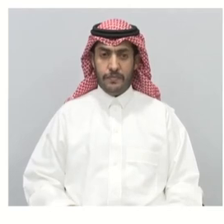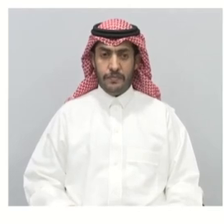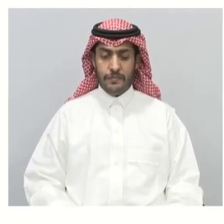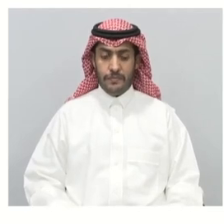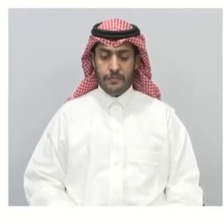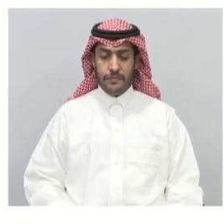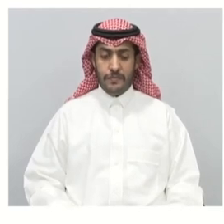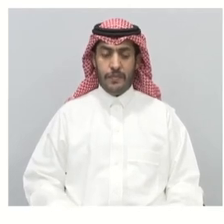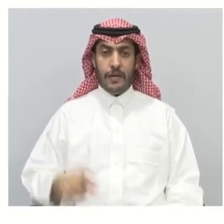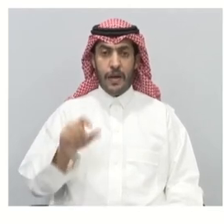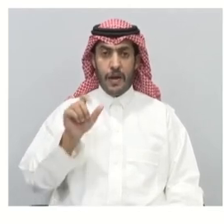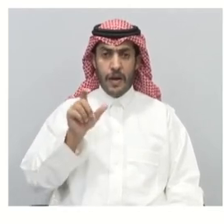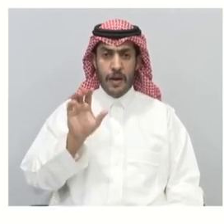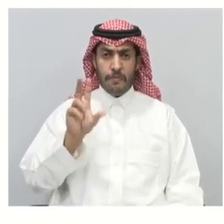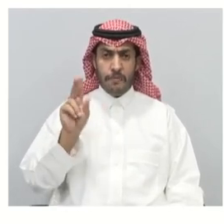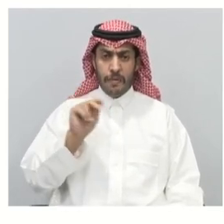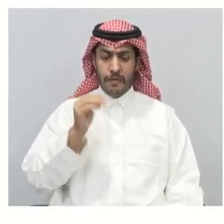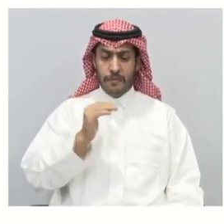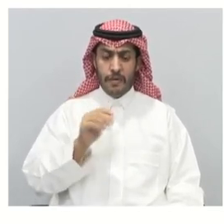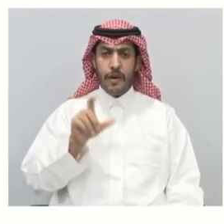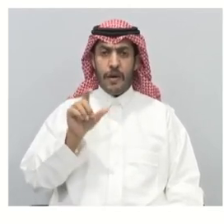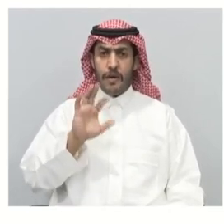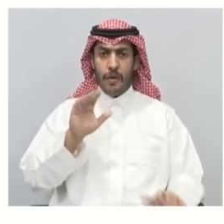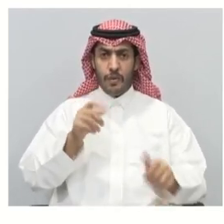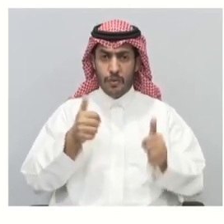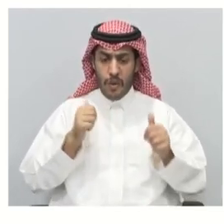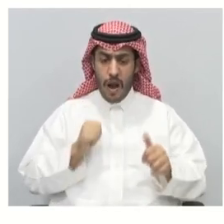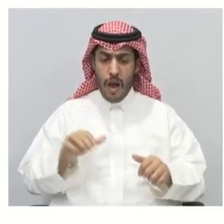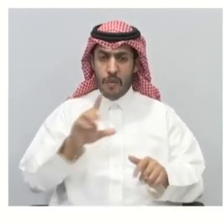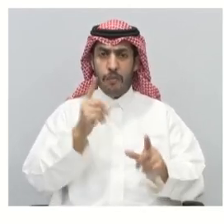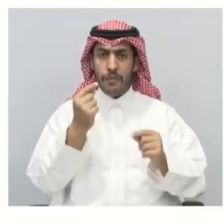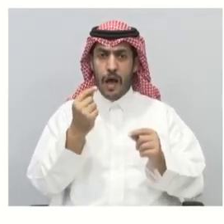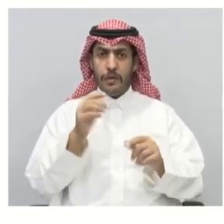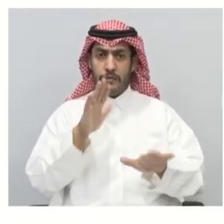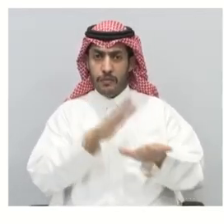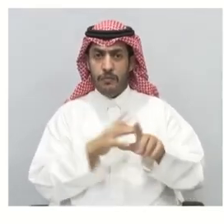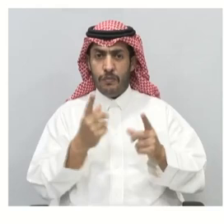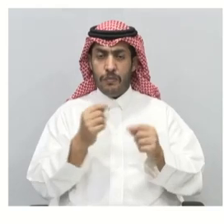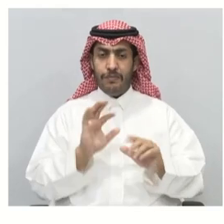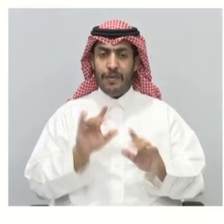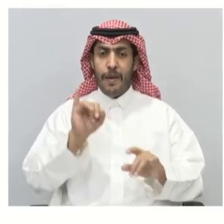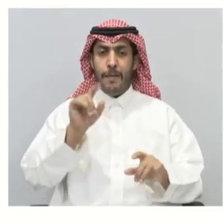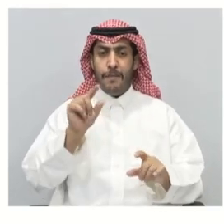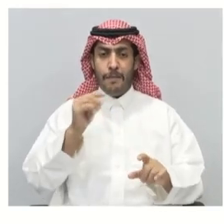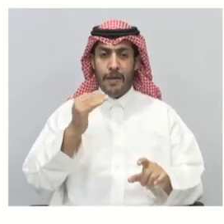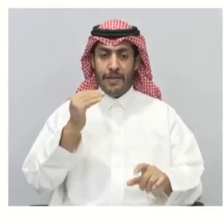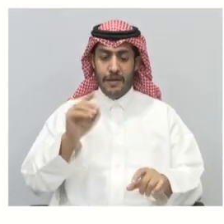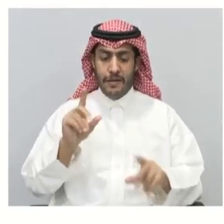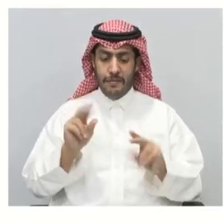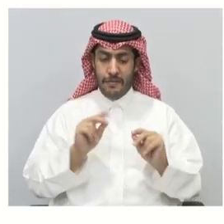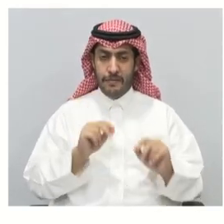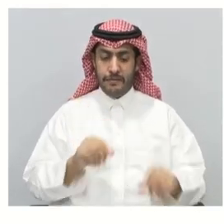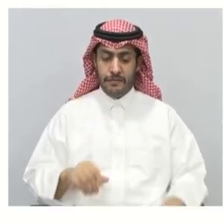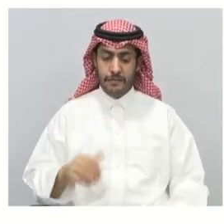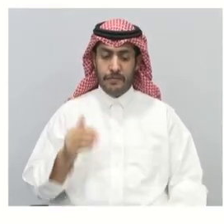مثلا نعمه الطلاب العلم المجتهدون في مذاكرتهم نعمه طلاب العلم المجتهدون في مذاكرتهم وهذه